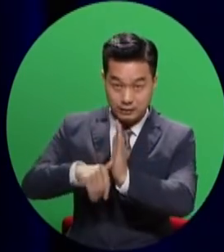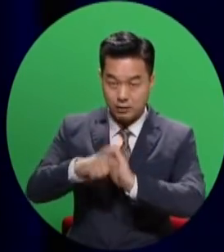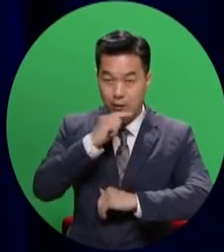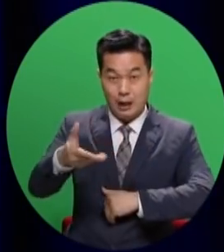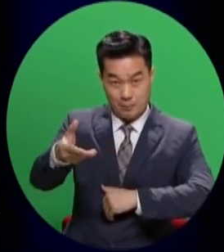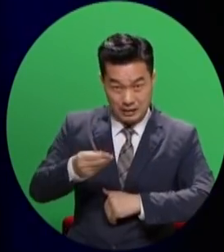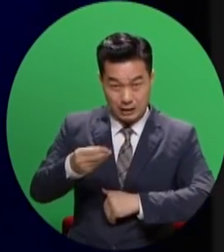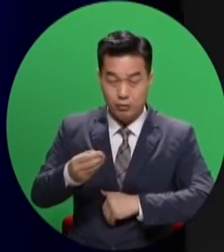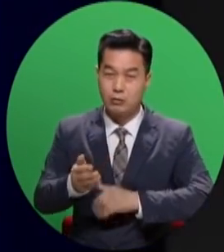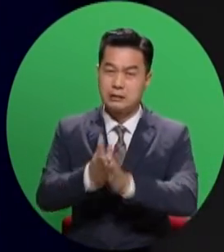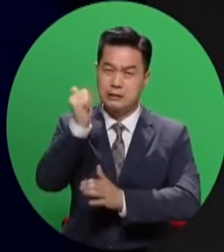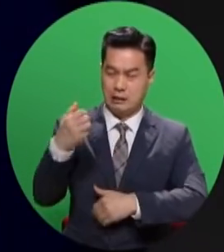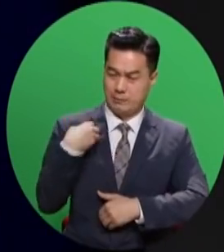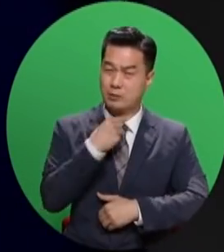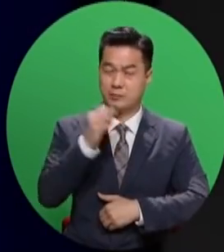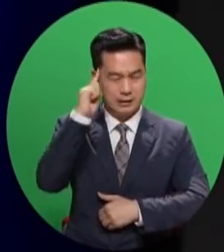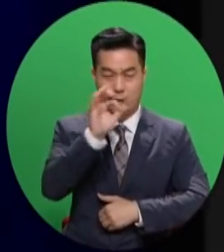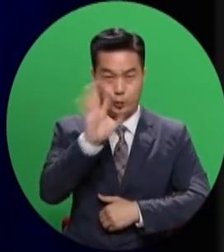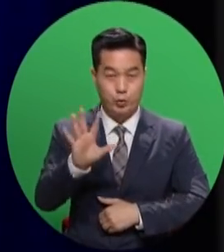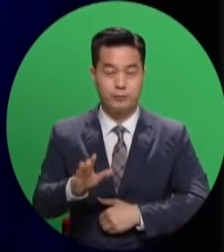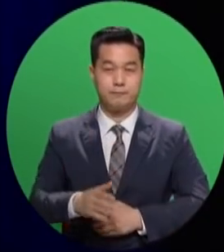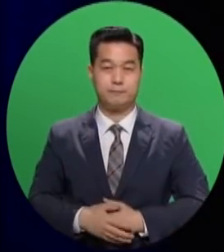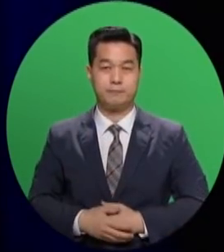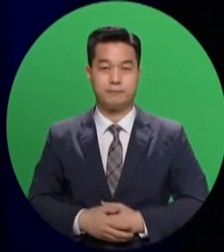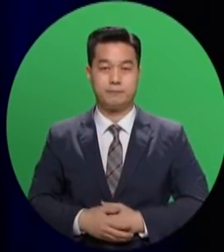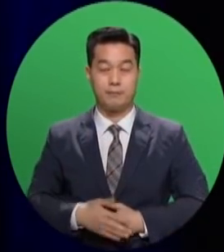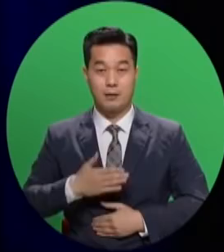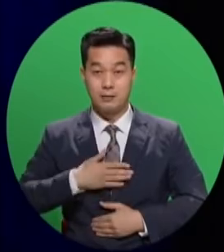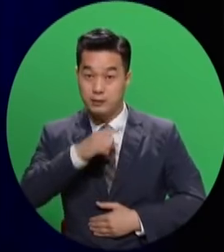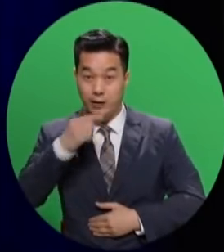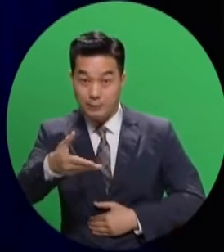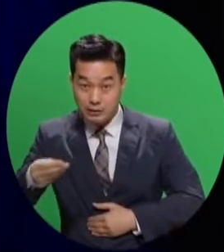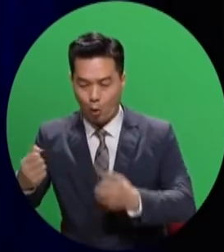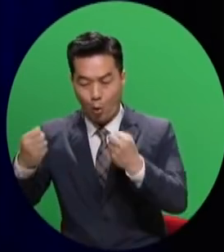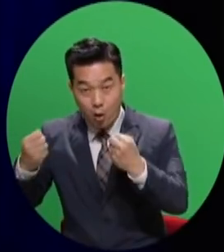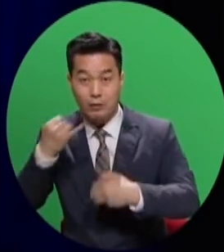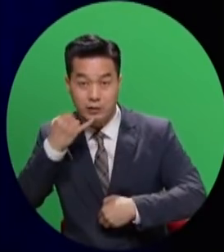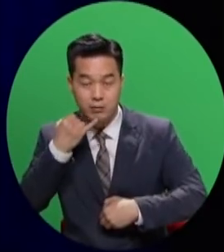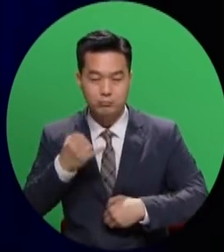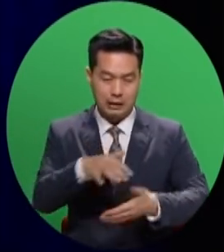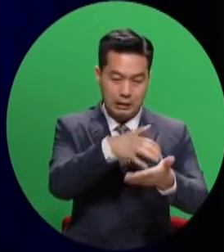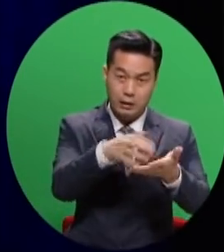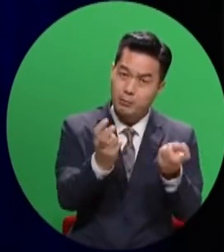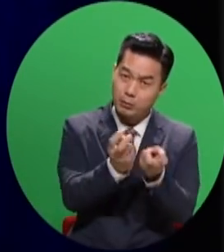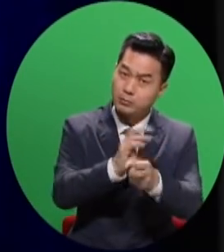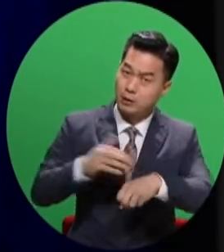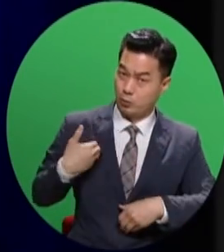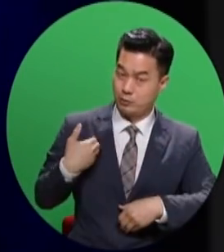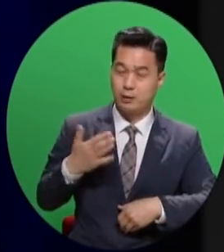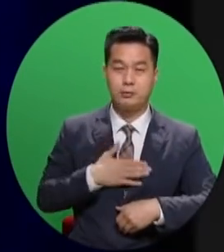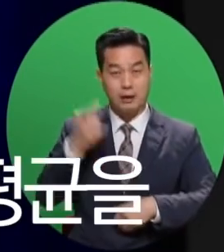시장 알고 싶은 생각은 없구요 즉 예산으로 던전 와주셨습니다 에 계산은 어떻게 하셨는지 모르지만 제가 질문을